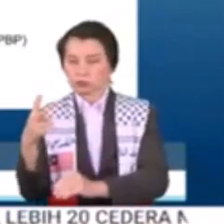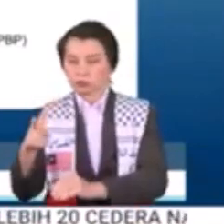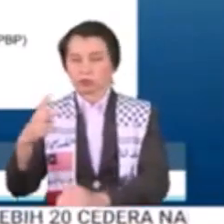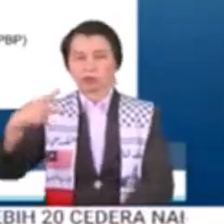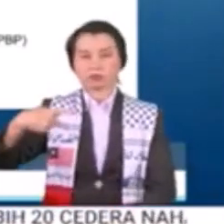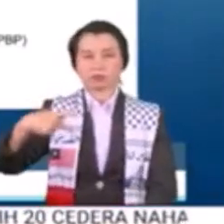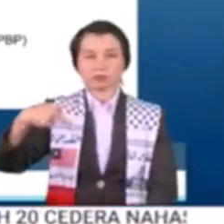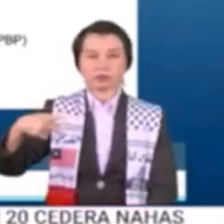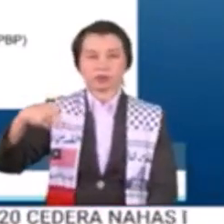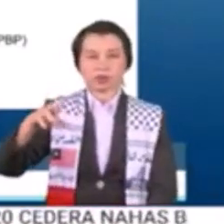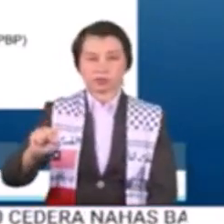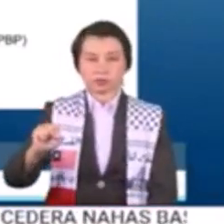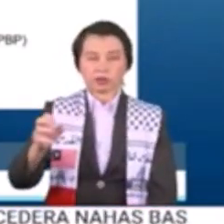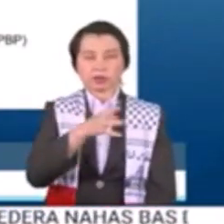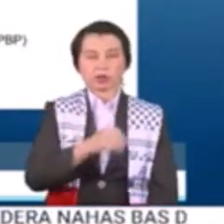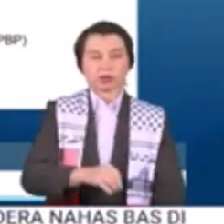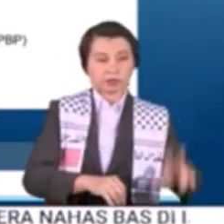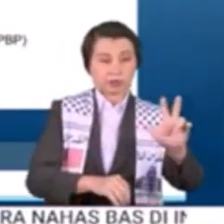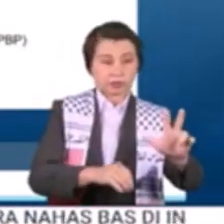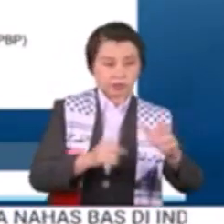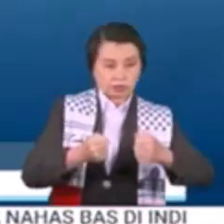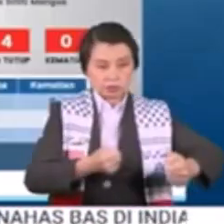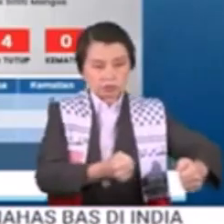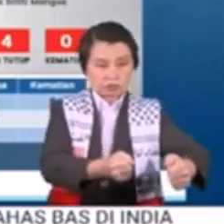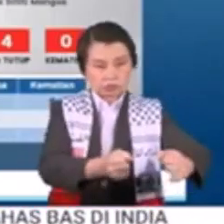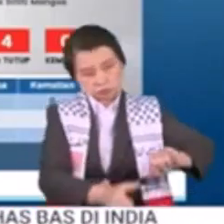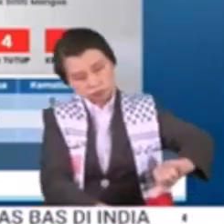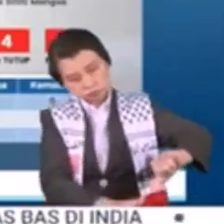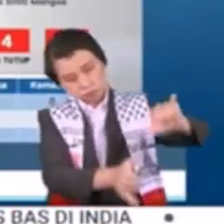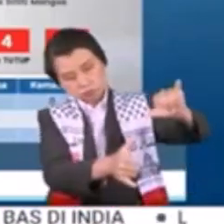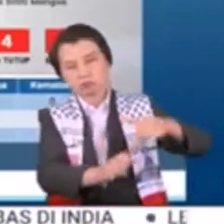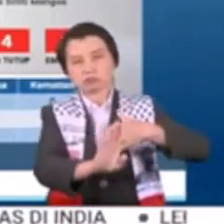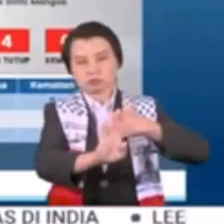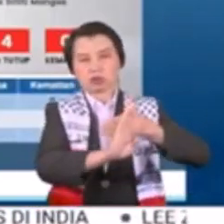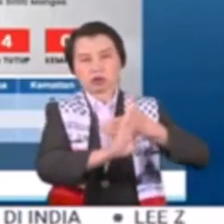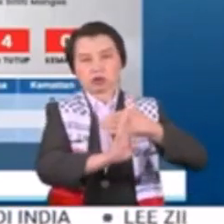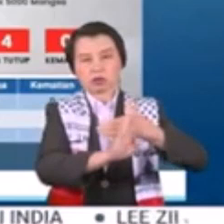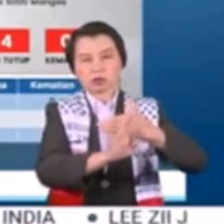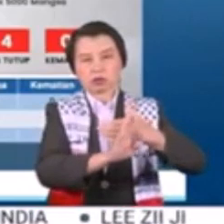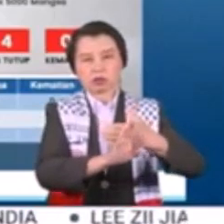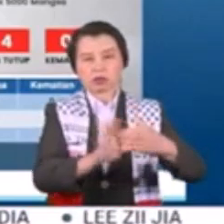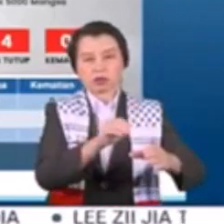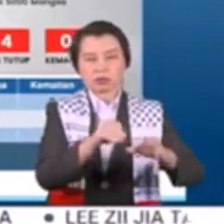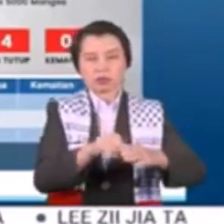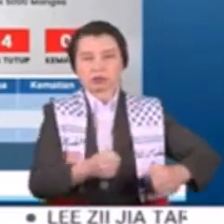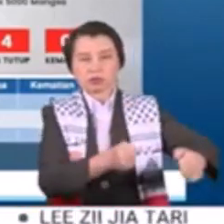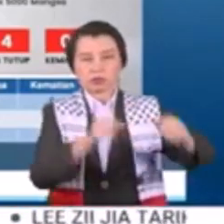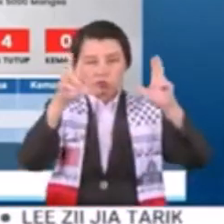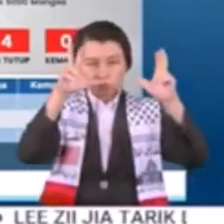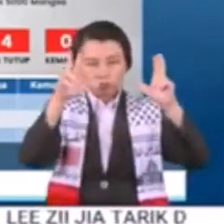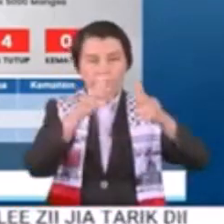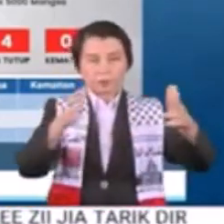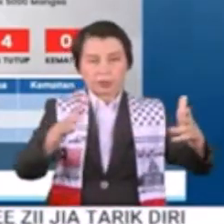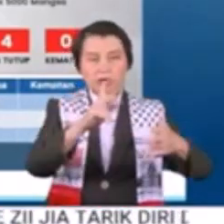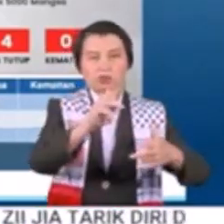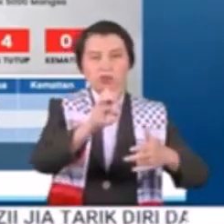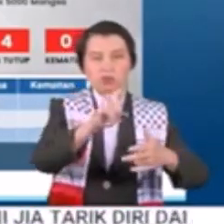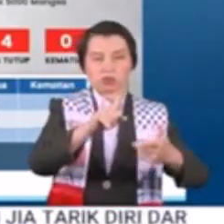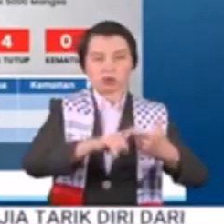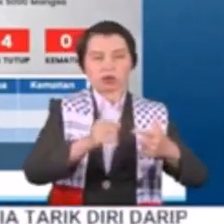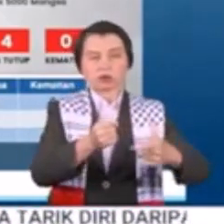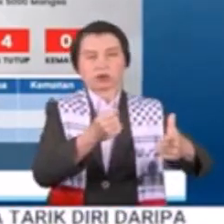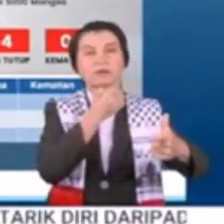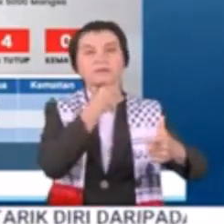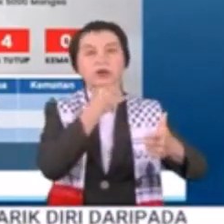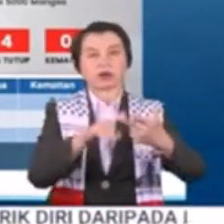PPS sementara tiga buah Sungai mencatatkan bacaan paras bahaya itu melibatkan sungai pontian besar kulai Sungai perak